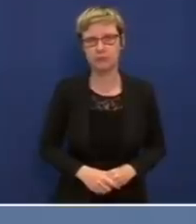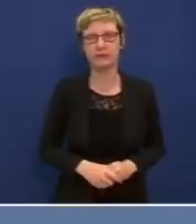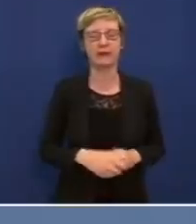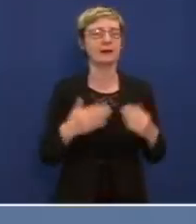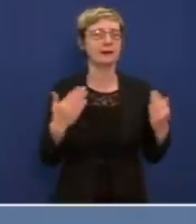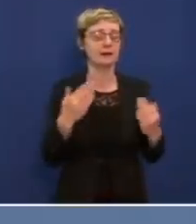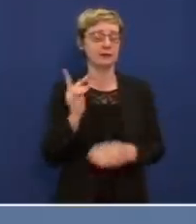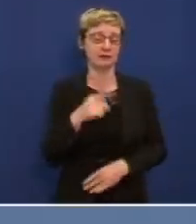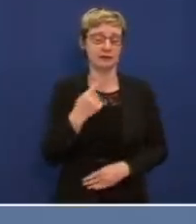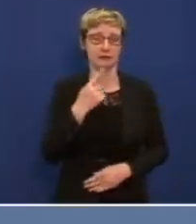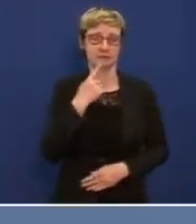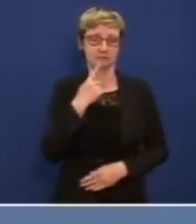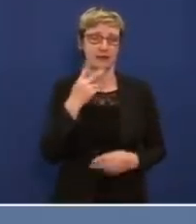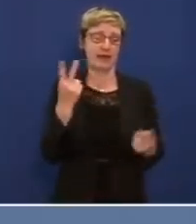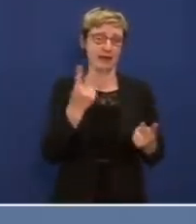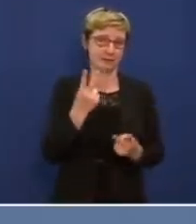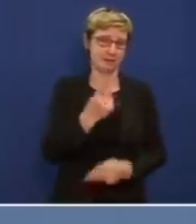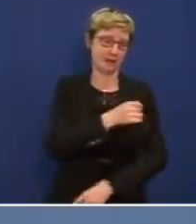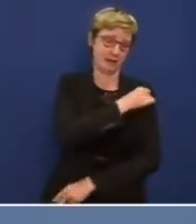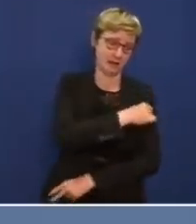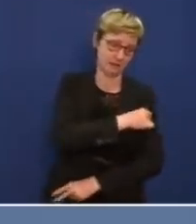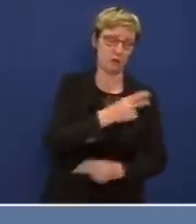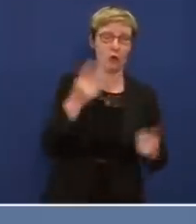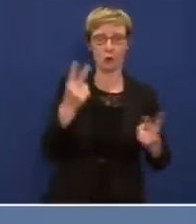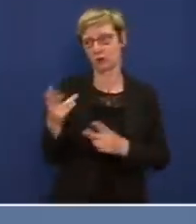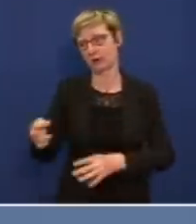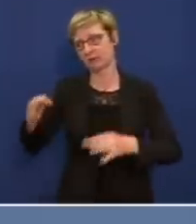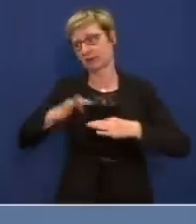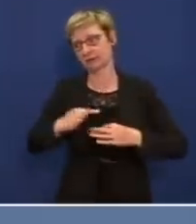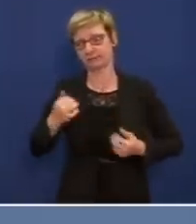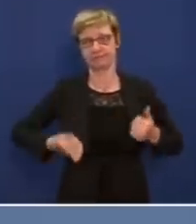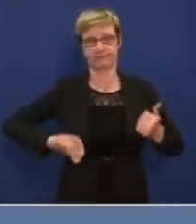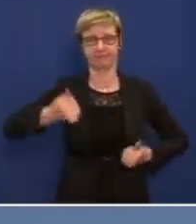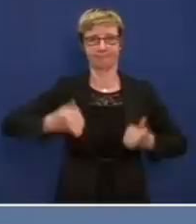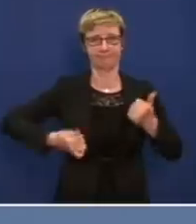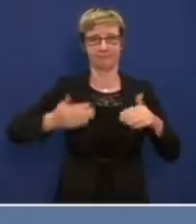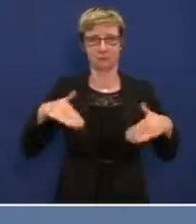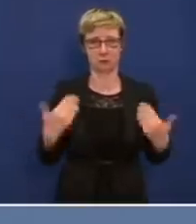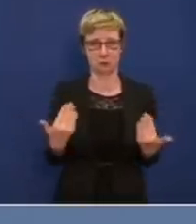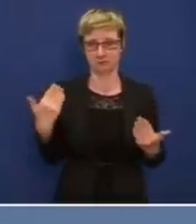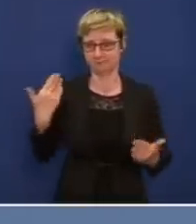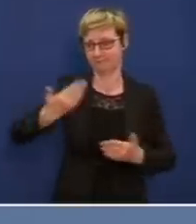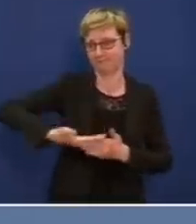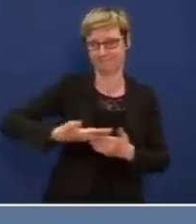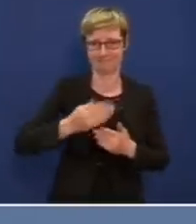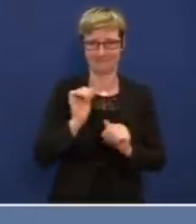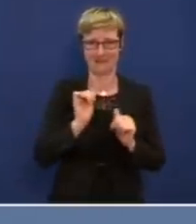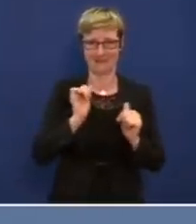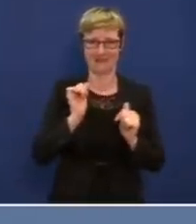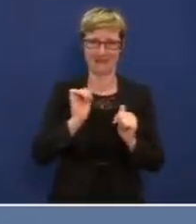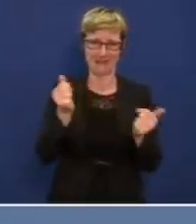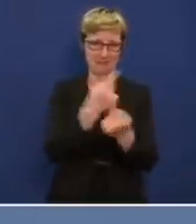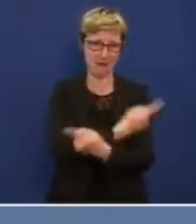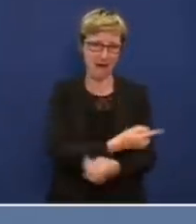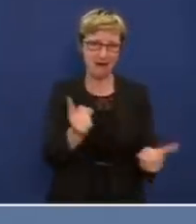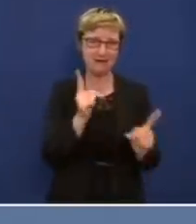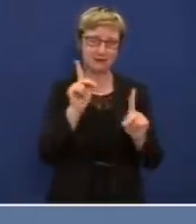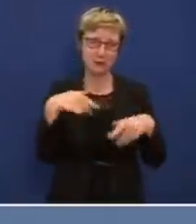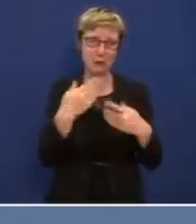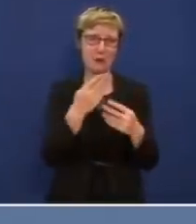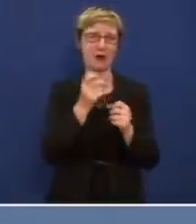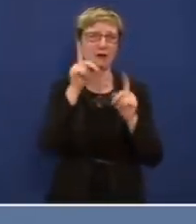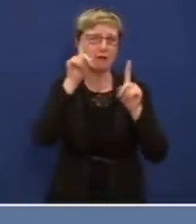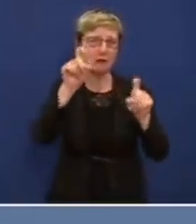eine Wahl, entweder man wird geimpft oder man wird infiziert im Laufe seines Lebens. Jeder wird dieses Virus